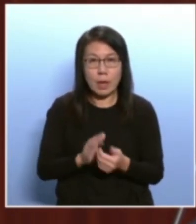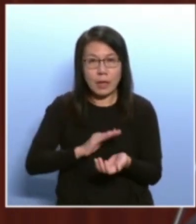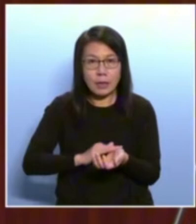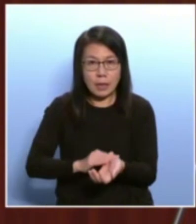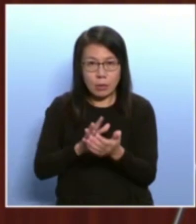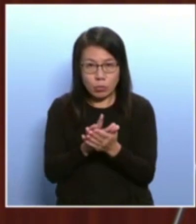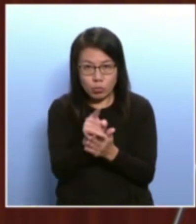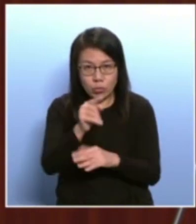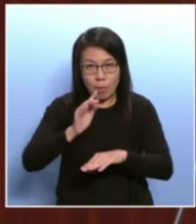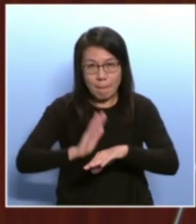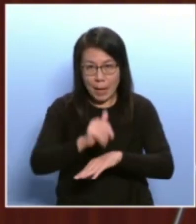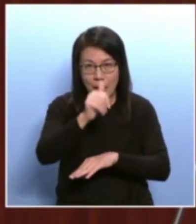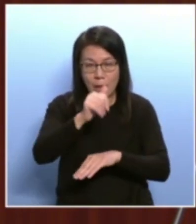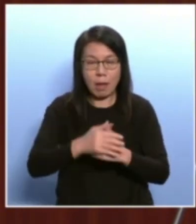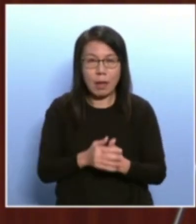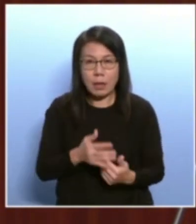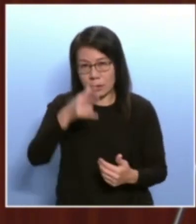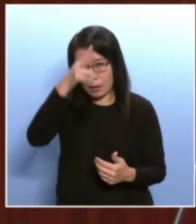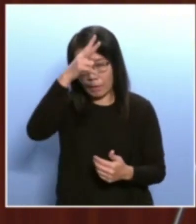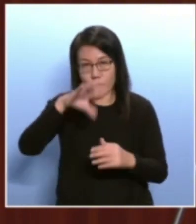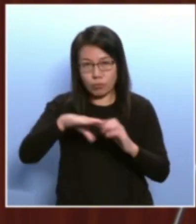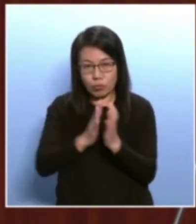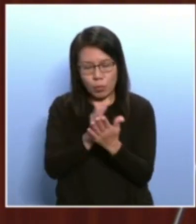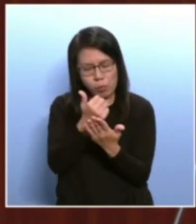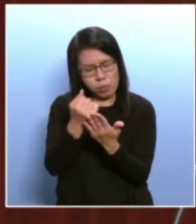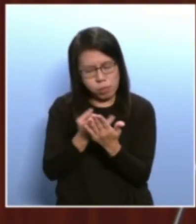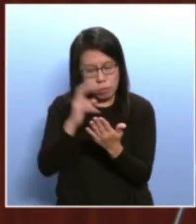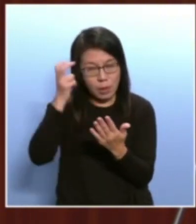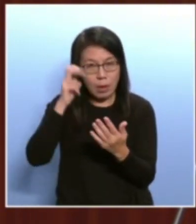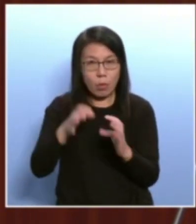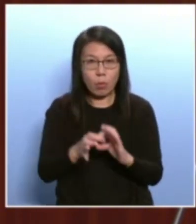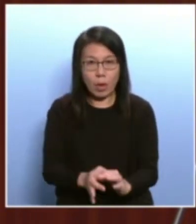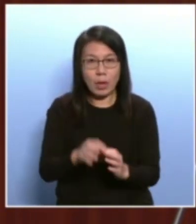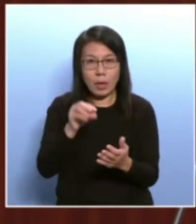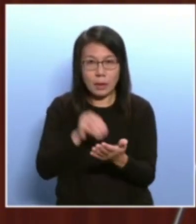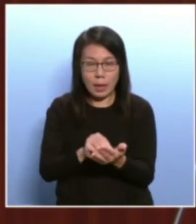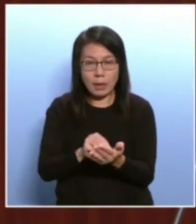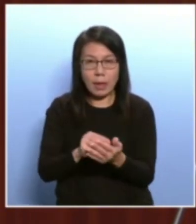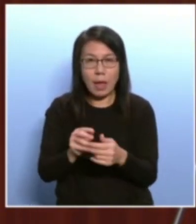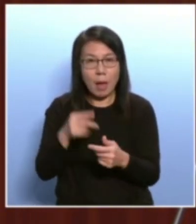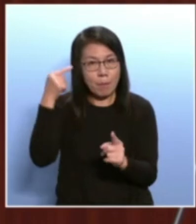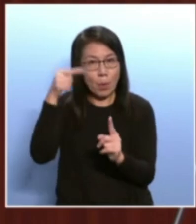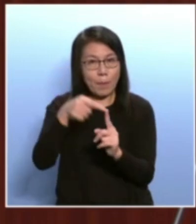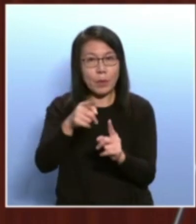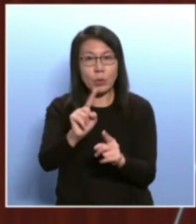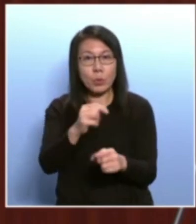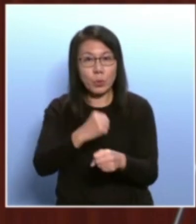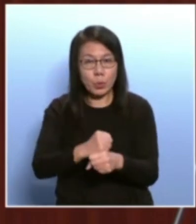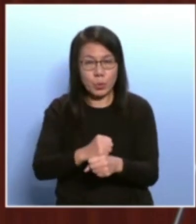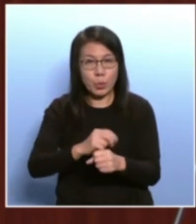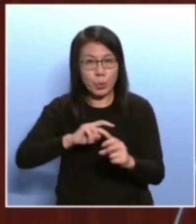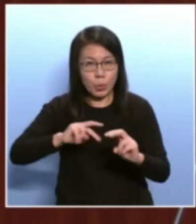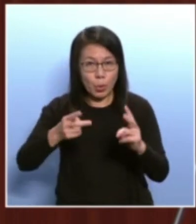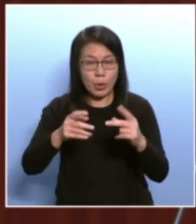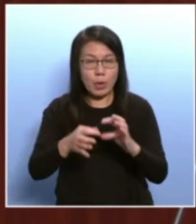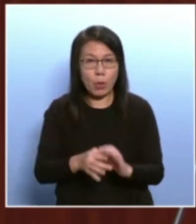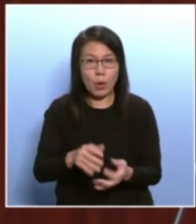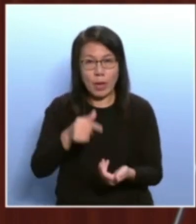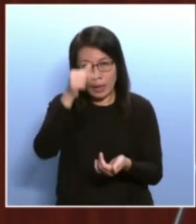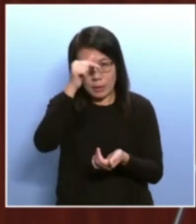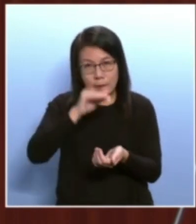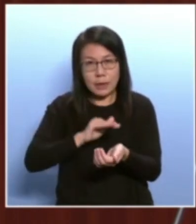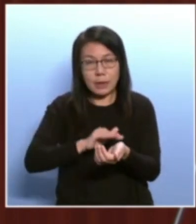疗专业优势，政府会全面审视医疗体系的定位和目标，改革医管